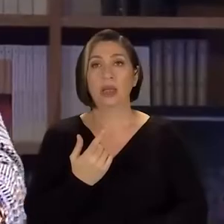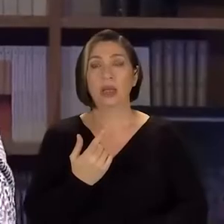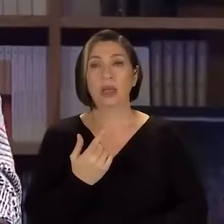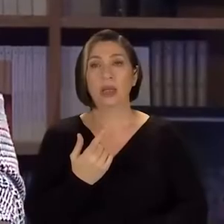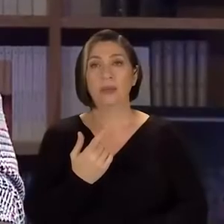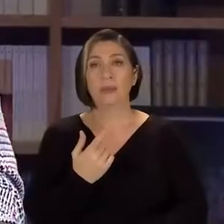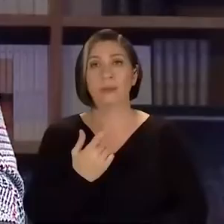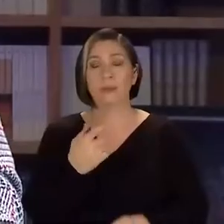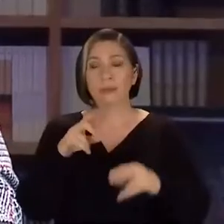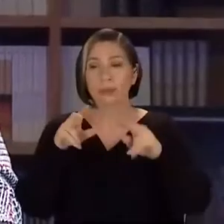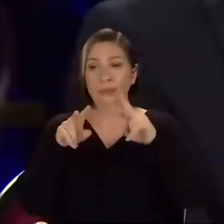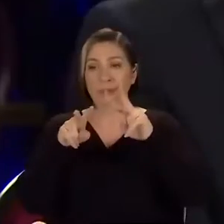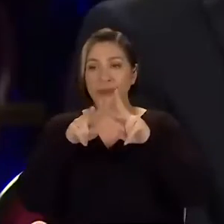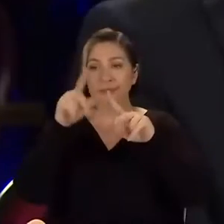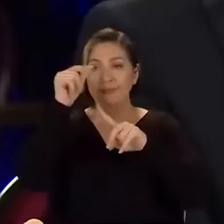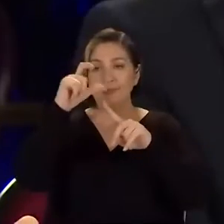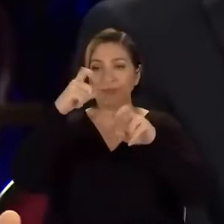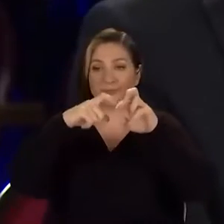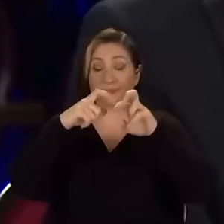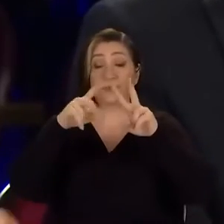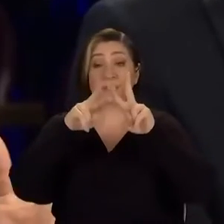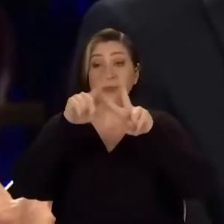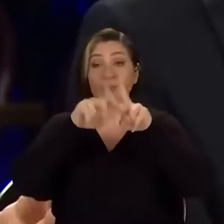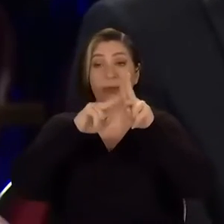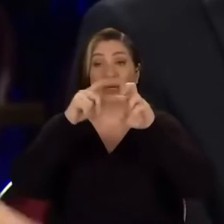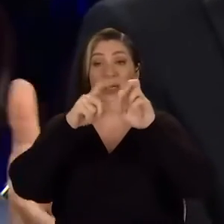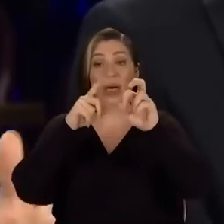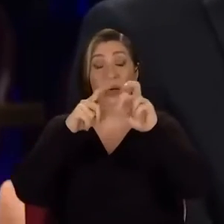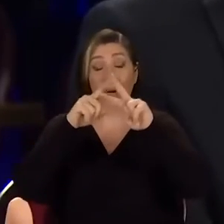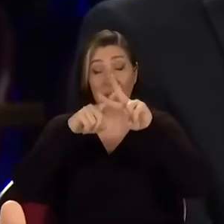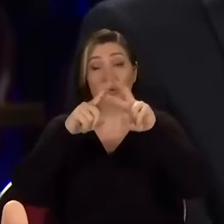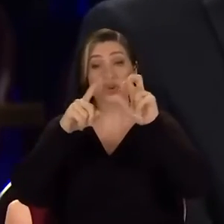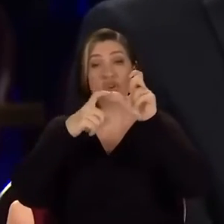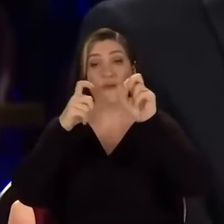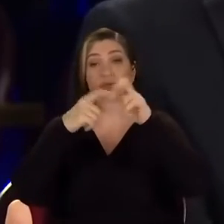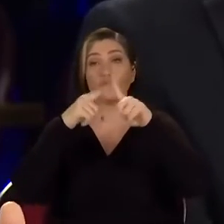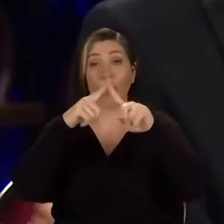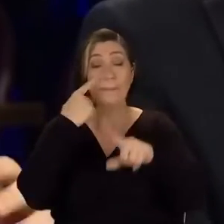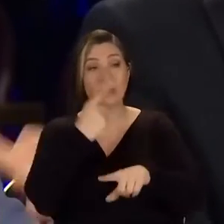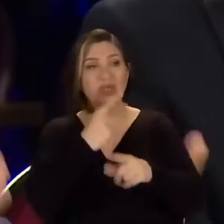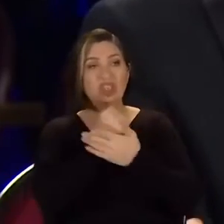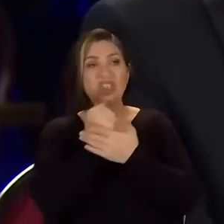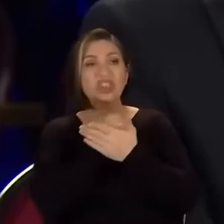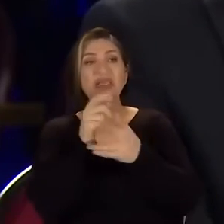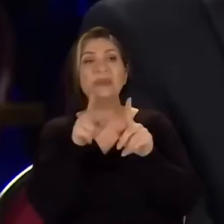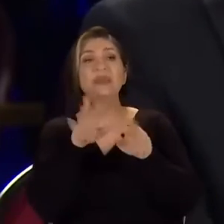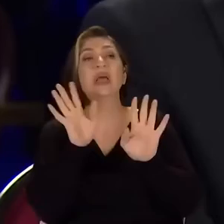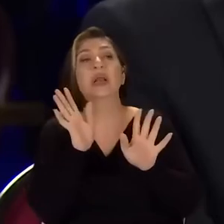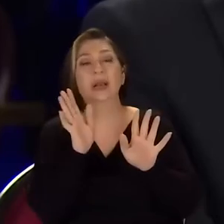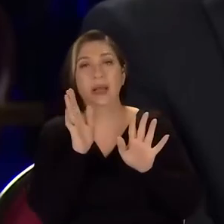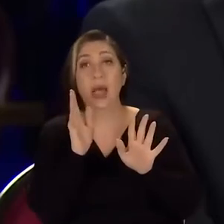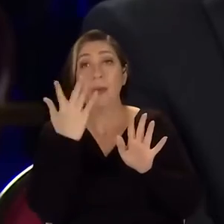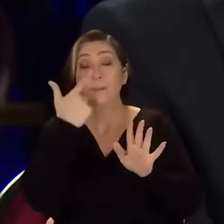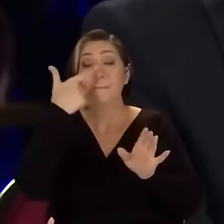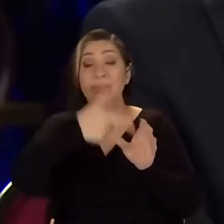Şimdi Microsoft açısından baktığınızda yeşil ekonomi problem yaratacak bir kavram değil veya daha sınırlı yaratacak. Ama